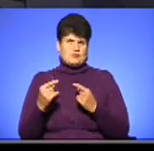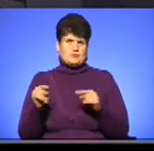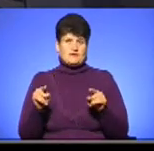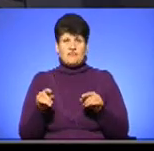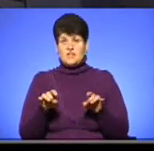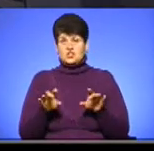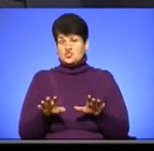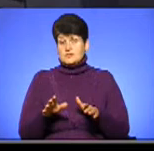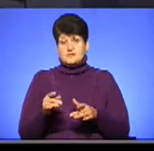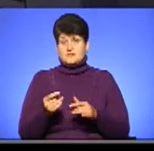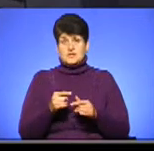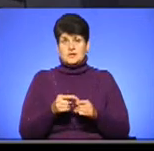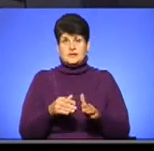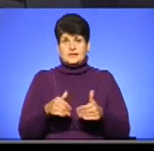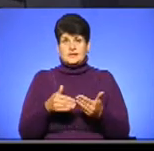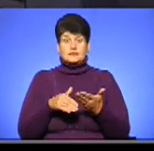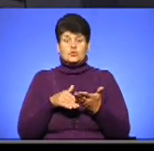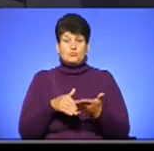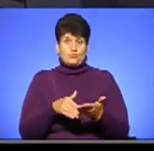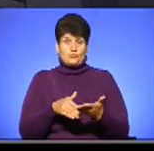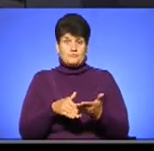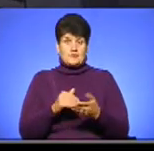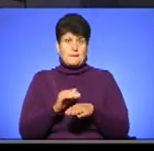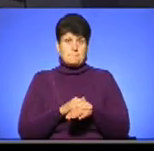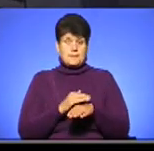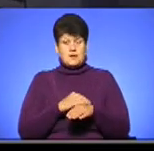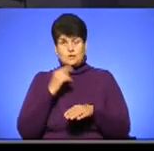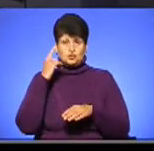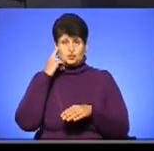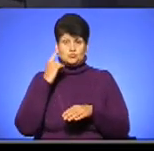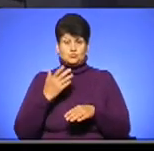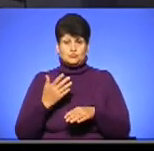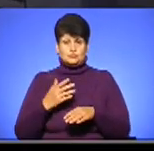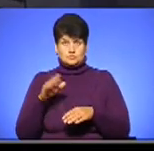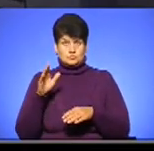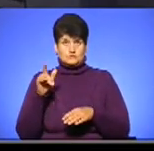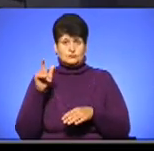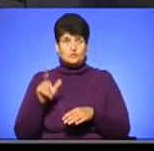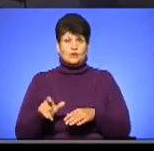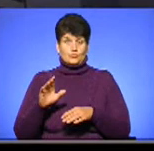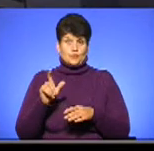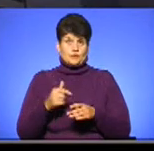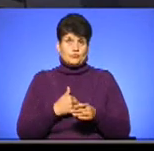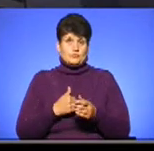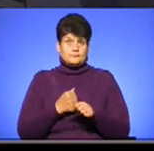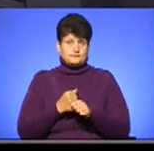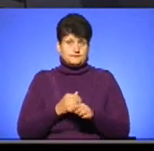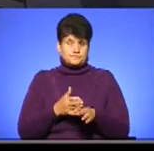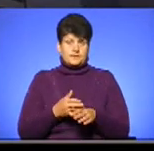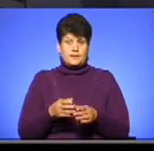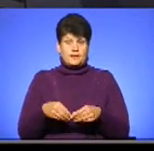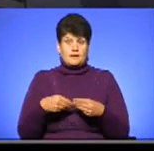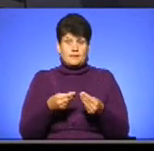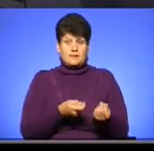її надати допомогу. Такі благі наміри не завжди кінчаються добре. Так, благородні такі наміри. Він доставив її в